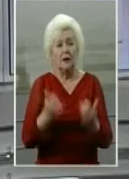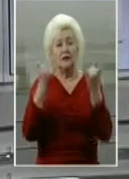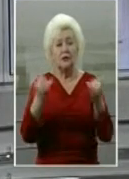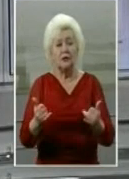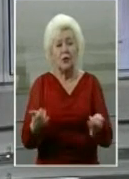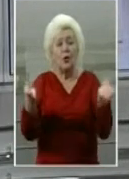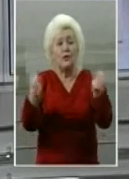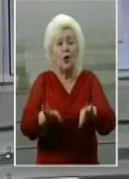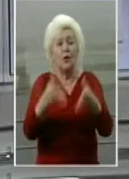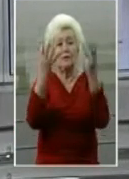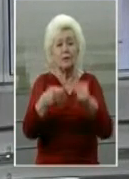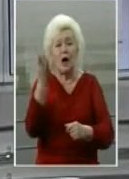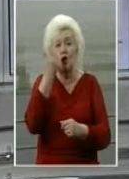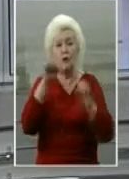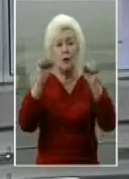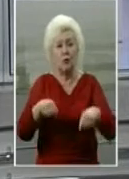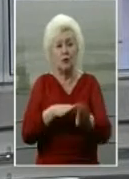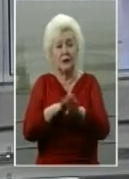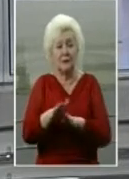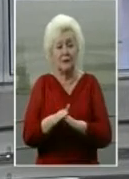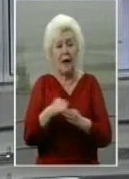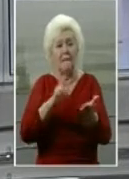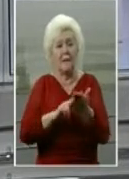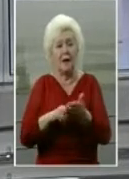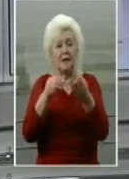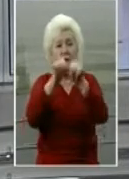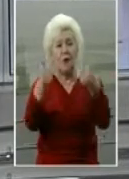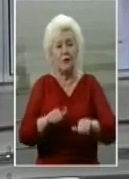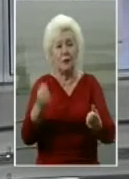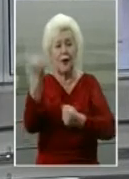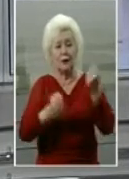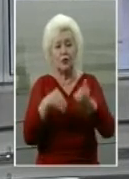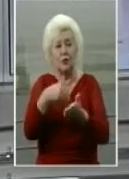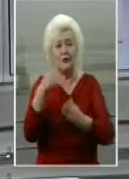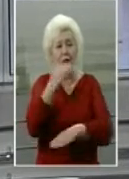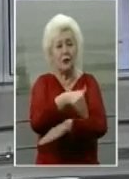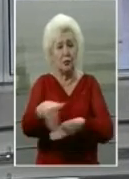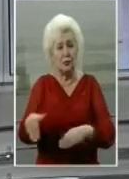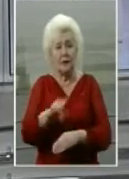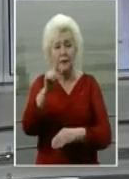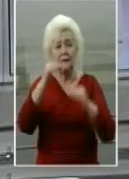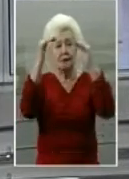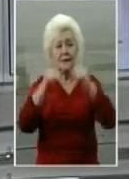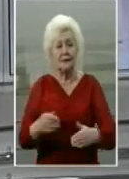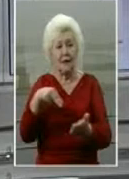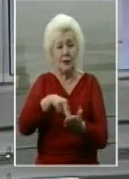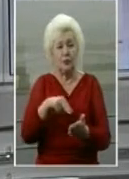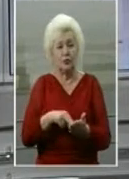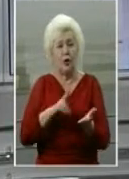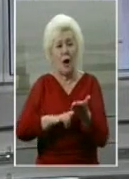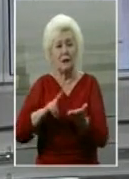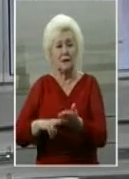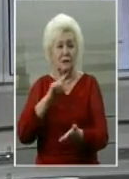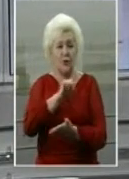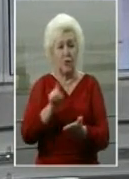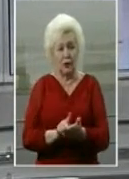Сьогодні останній день, коли можна було здійснити митне оформлення автомобіля, придбаного за кордоном, за зниженою ставкою акцизного